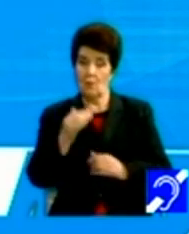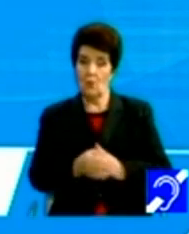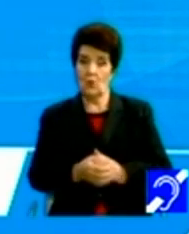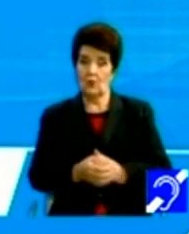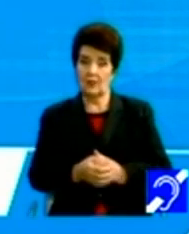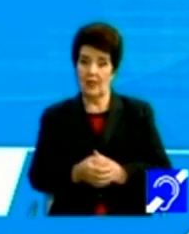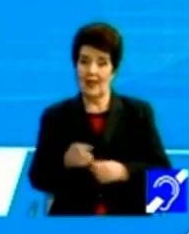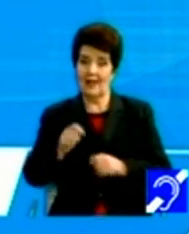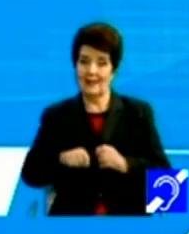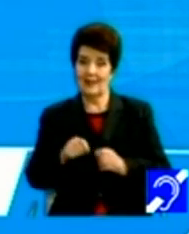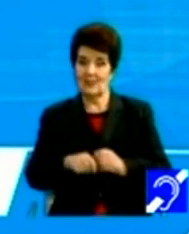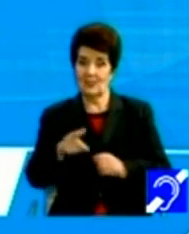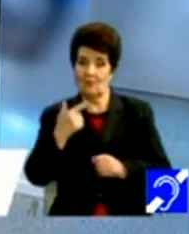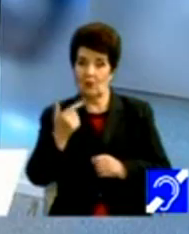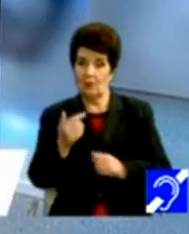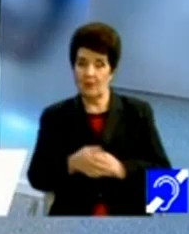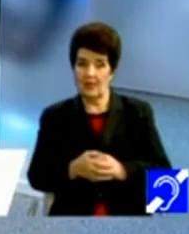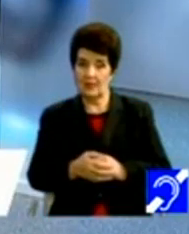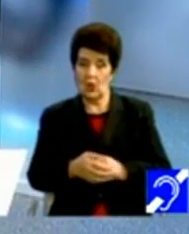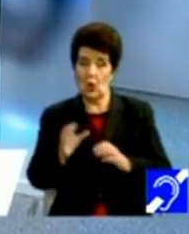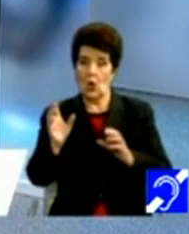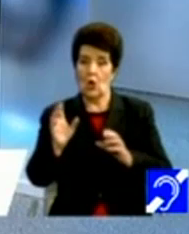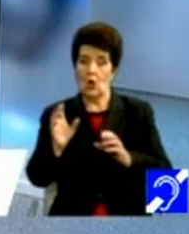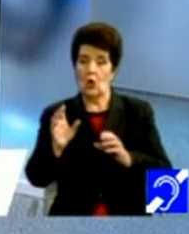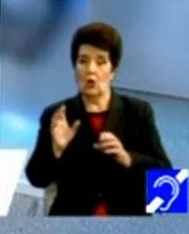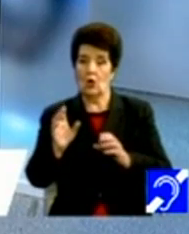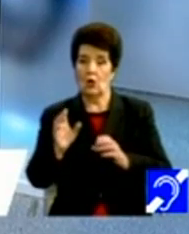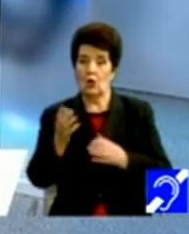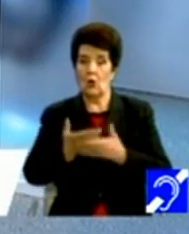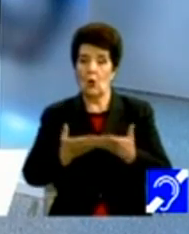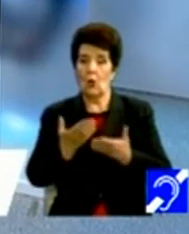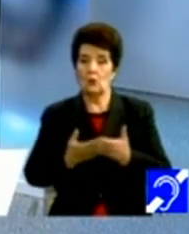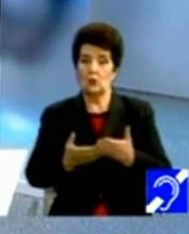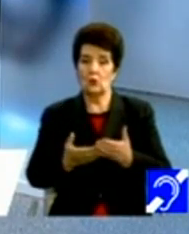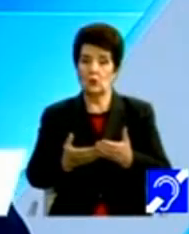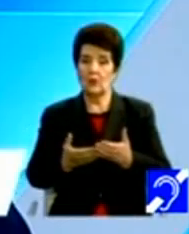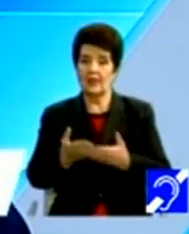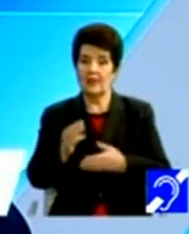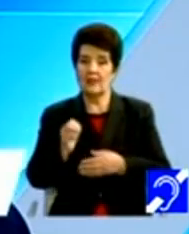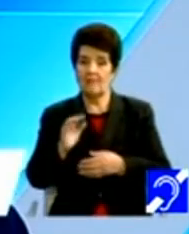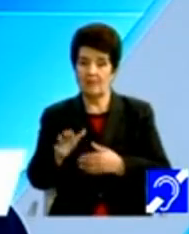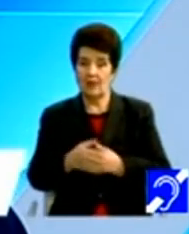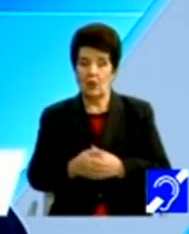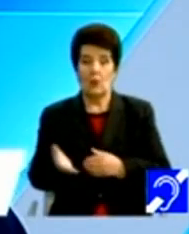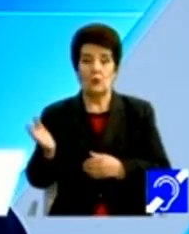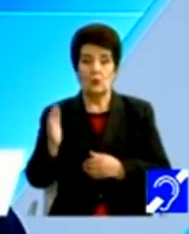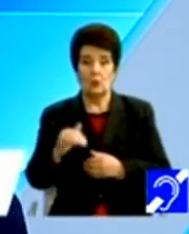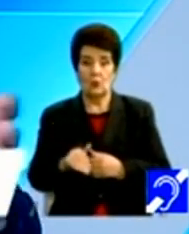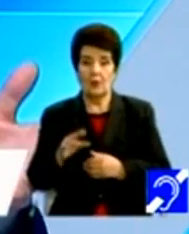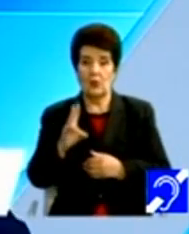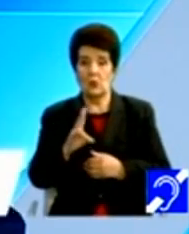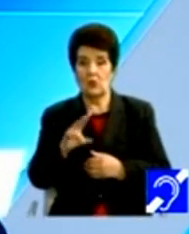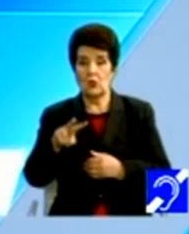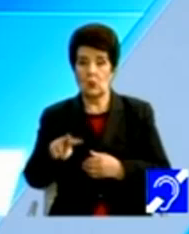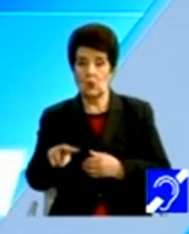era înainte, o vreți mai mult consultativ acest organism? Haideți să fim corecți, fiindcă după